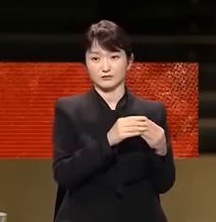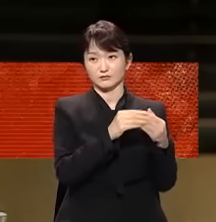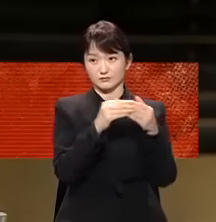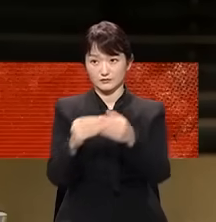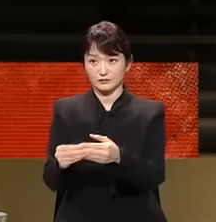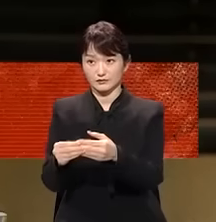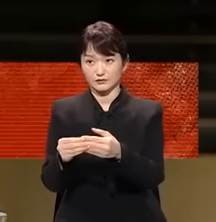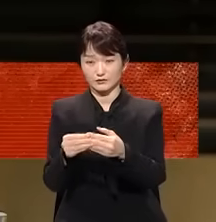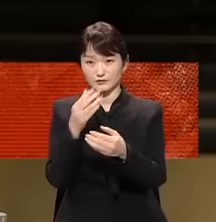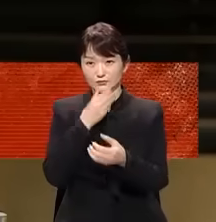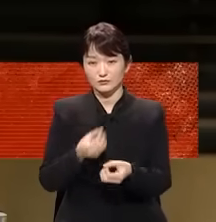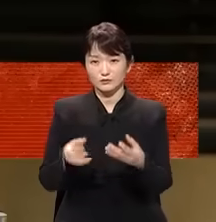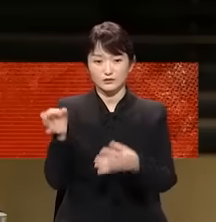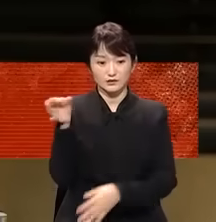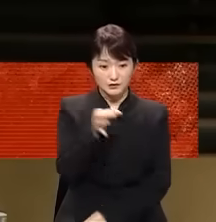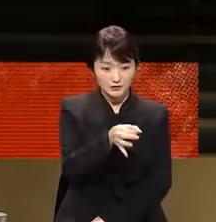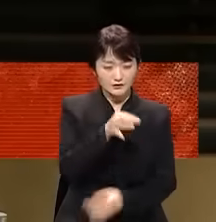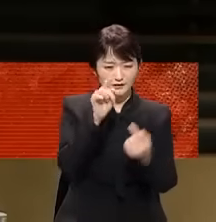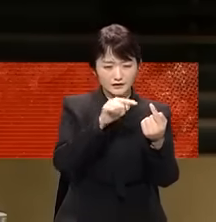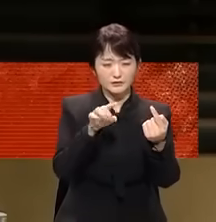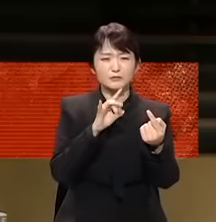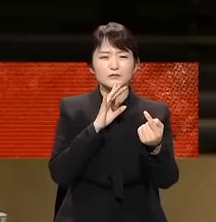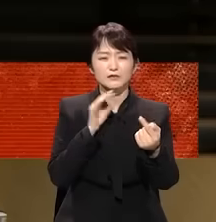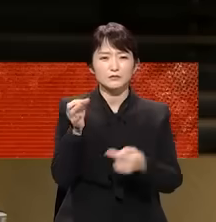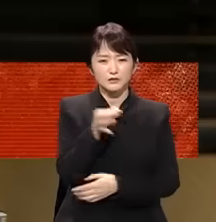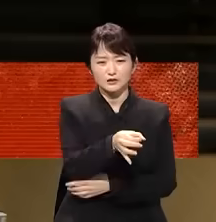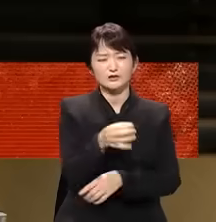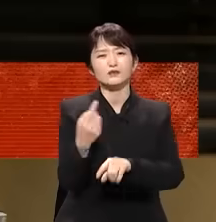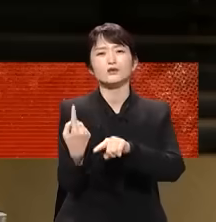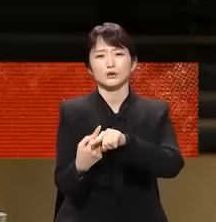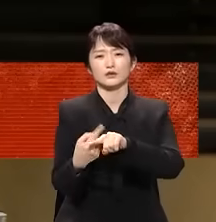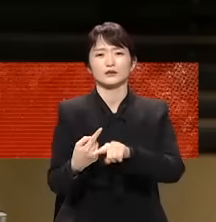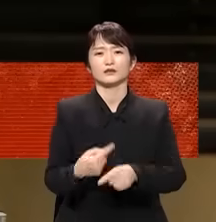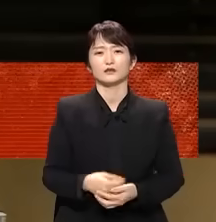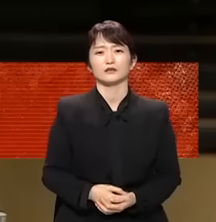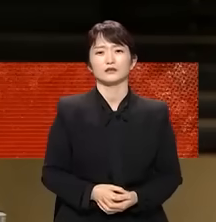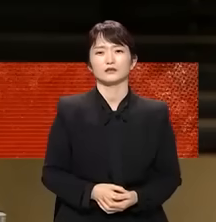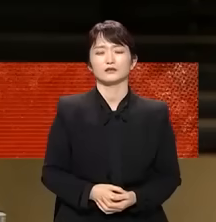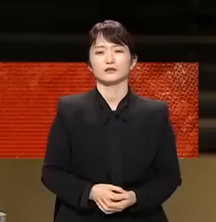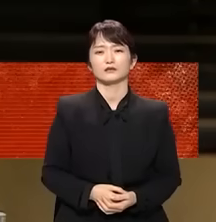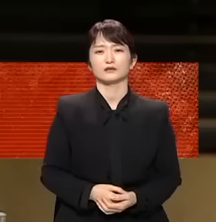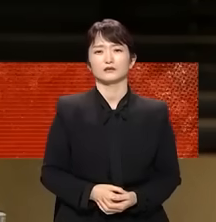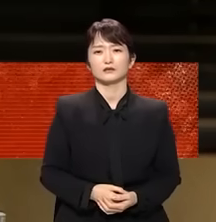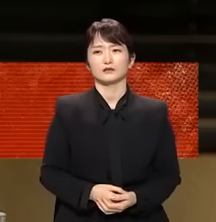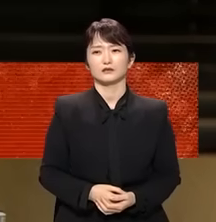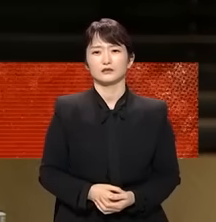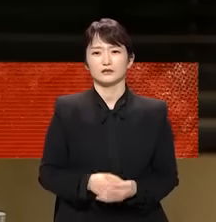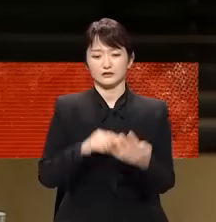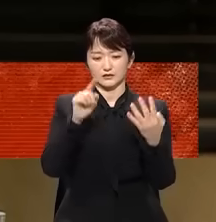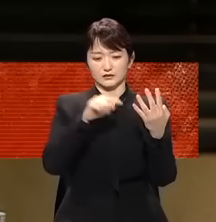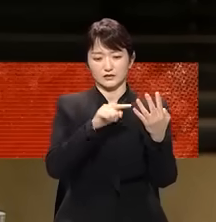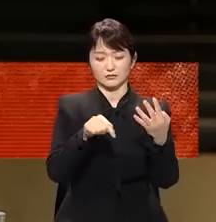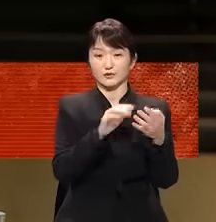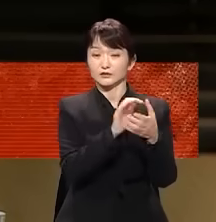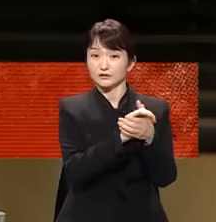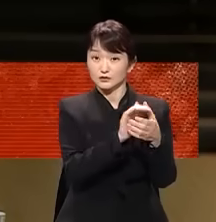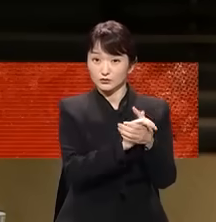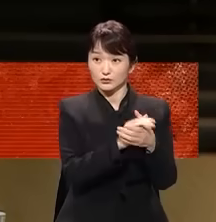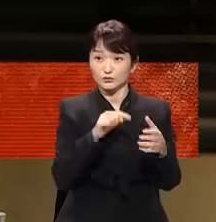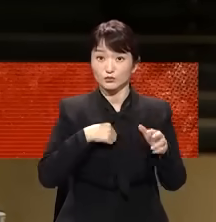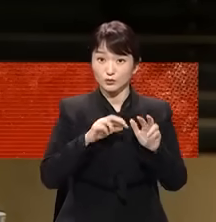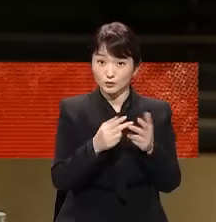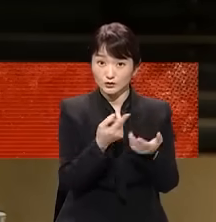축기 혼자내는 1인분만내는 분 그런 거의 비슷한 거 라고 생각이 들어요 그리고 이거는네 명 친구네 명에서 본인들을